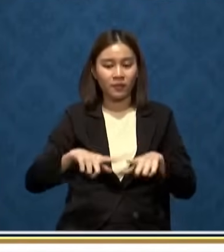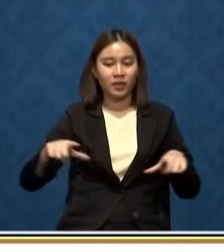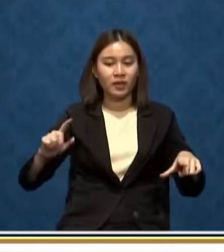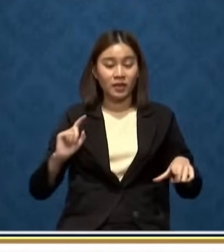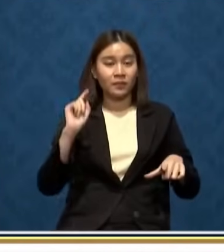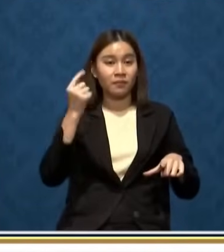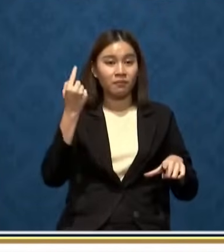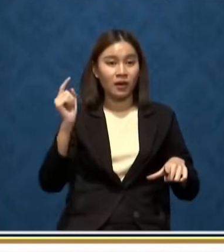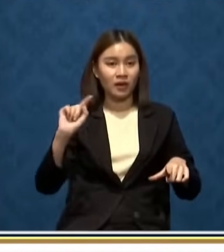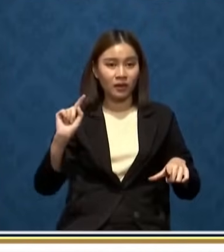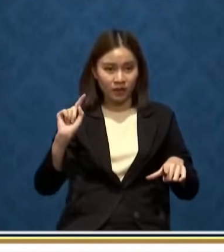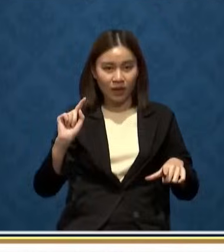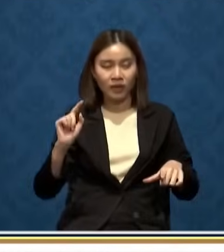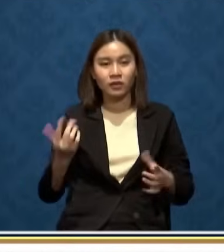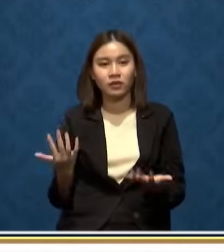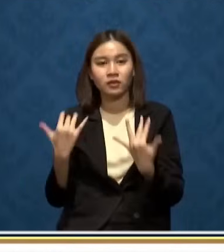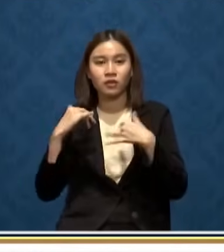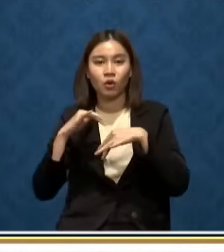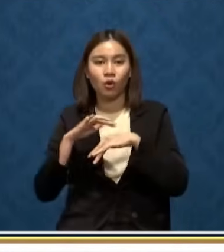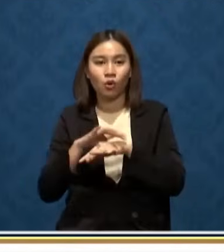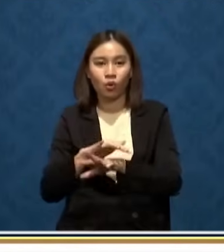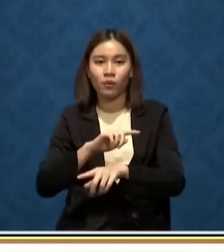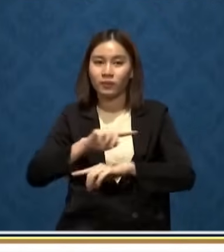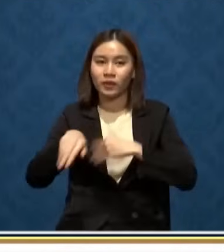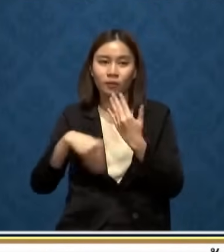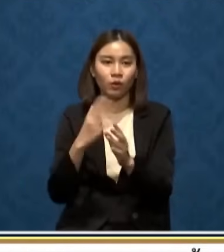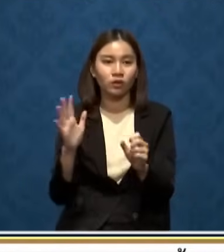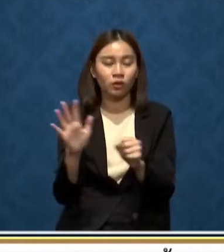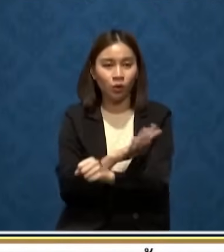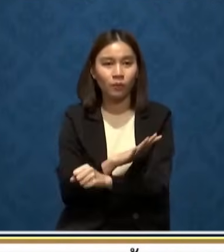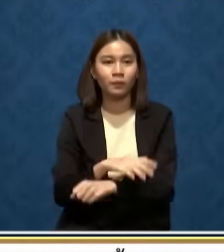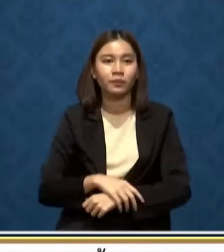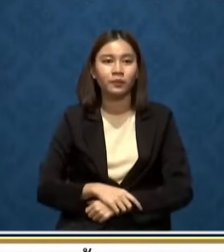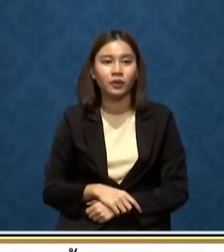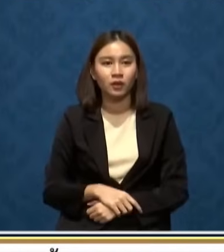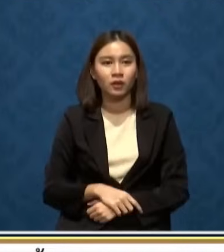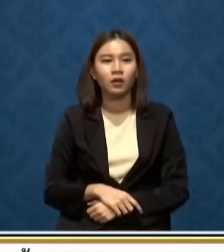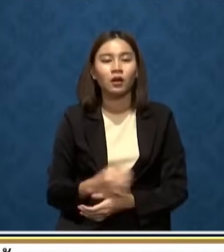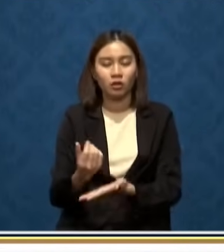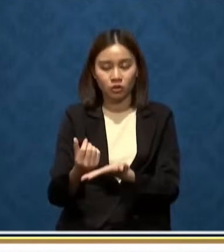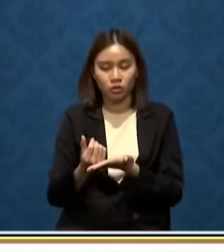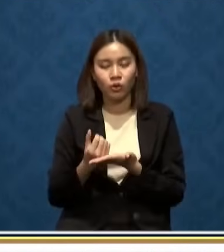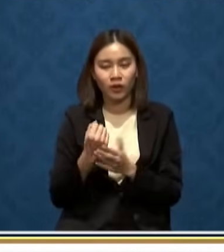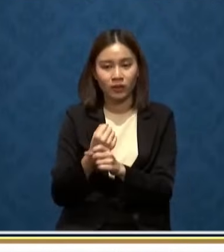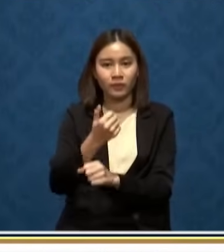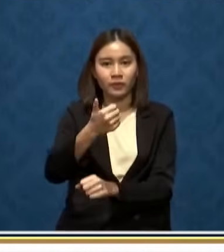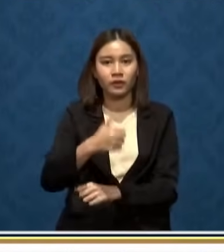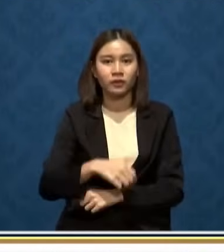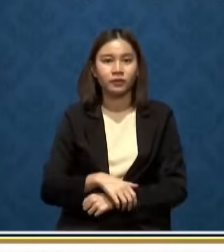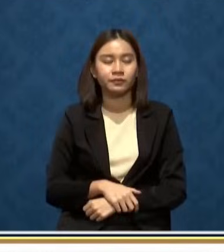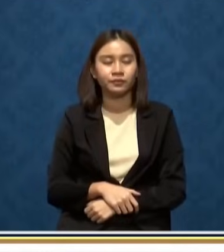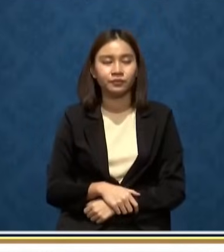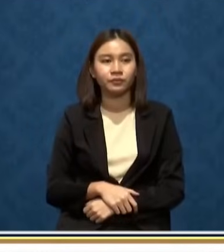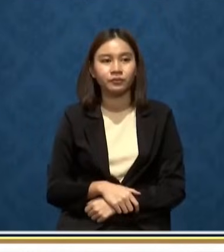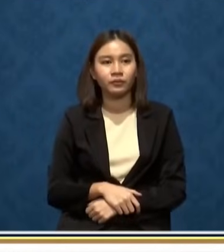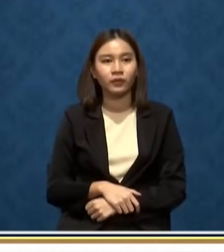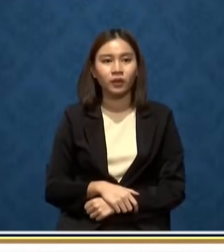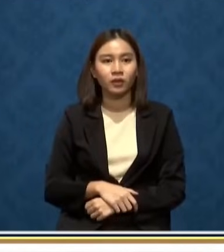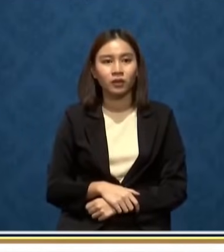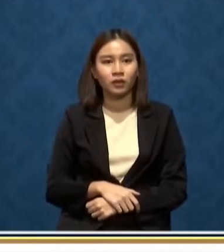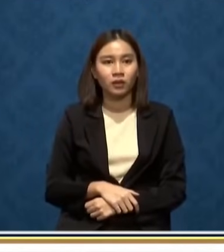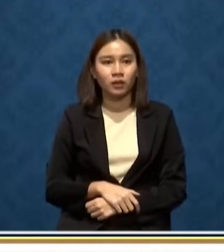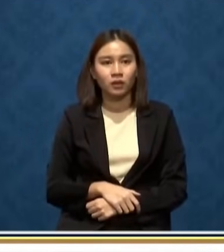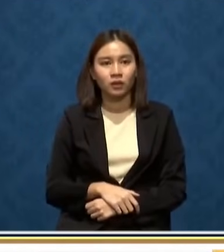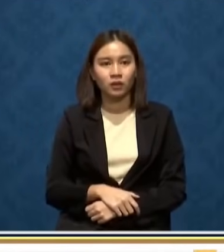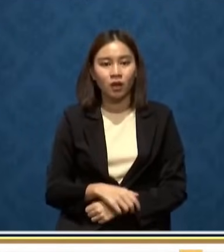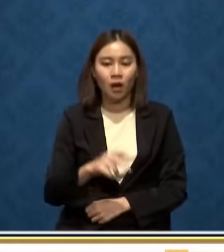ดมรูปแบบการมีส่วนร่วมได้ทุกรูปแบบเพราะว่าโดยแพลตฟอร์มแล้วมันเอื้อให้รองรับสิ่งเหล่านั้นได้นะคะแล้วก็ไม่ว่าจะเป็